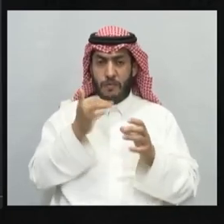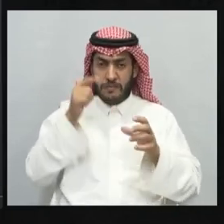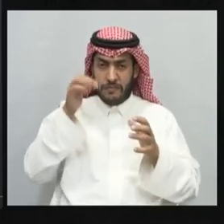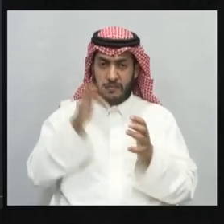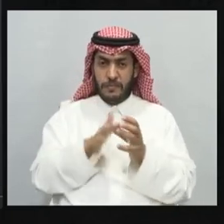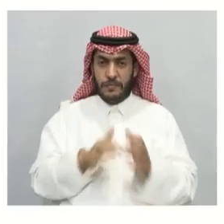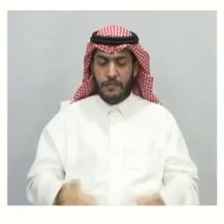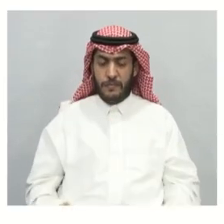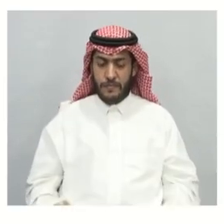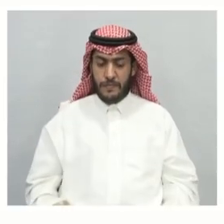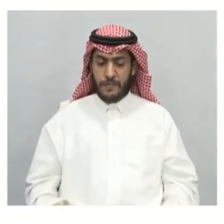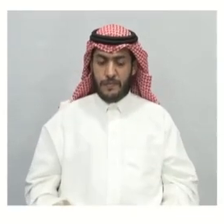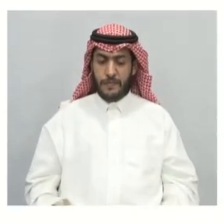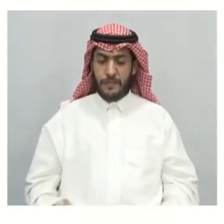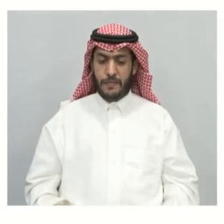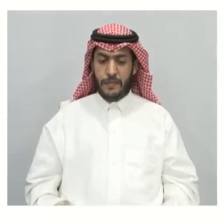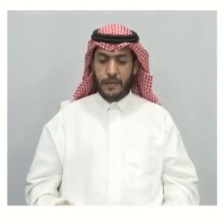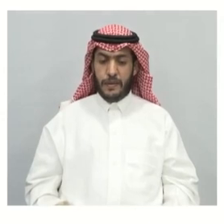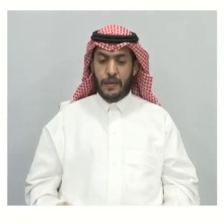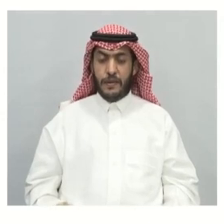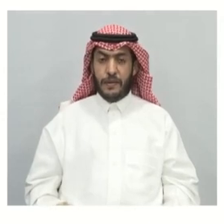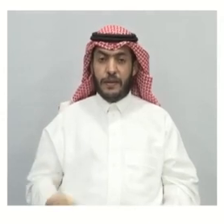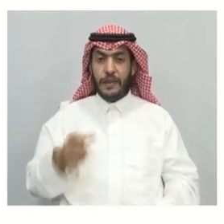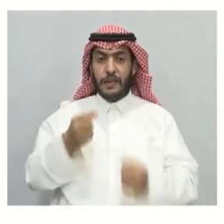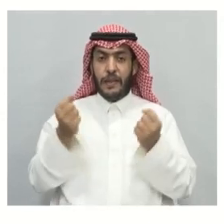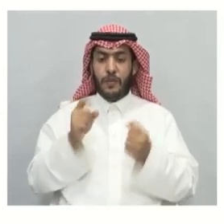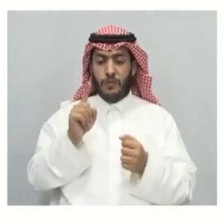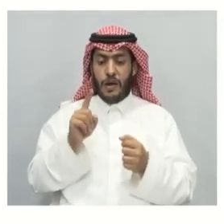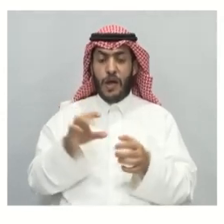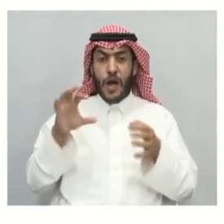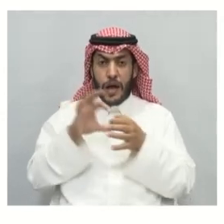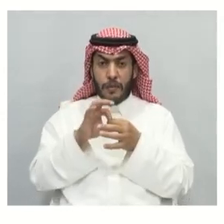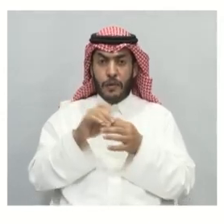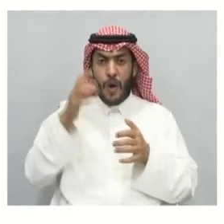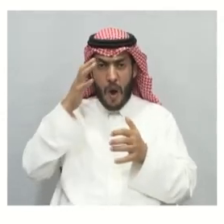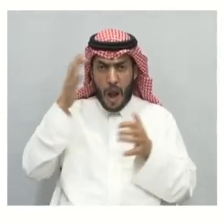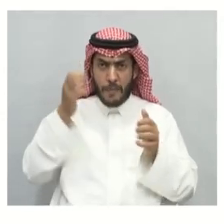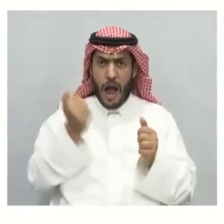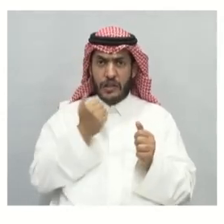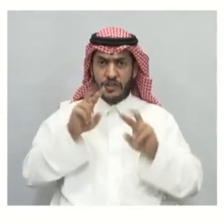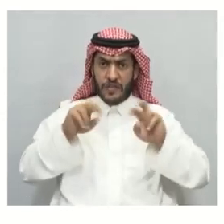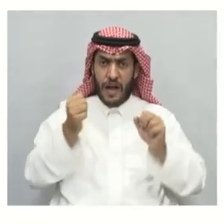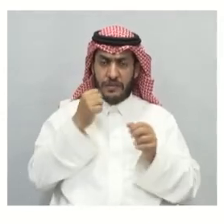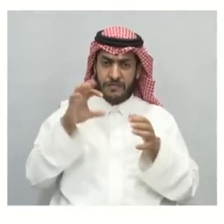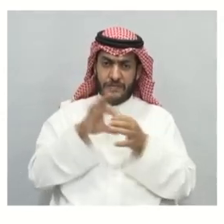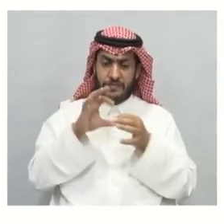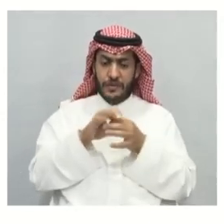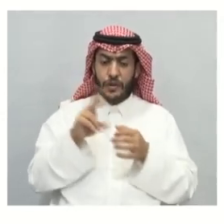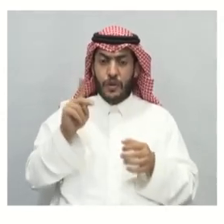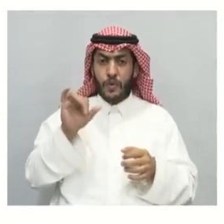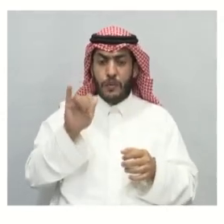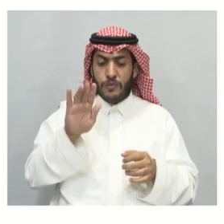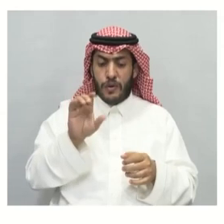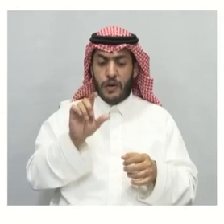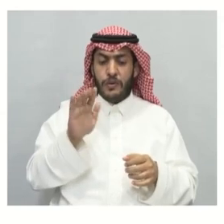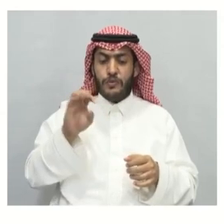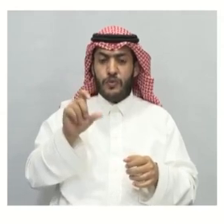في النواه هنا تدريب بسيط اربط بين العلماء واكتشافاتهم تومسون جون